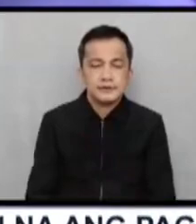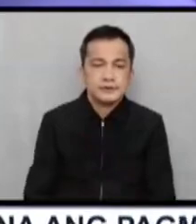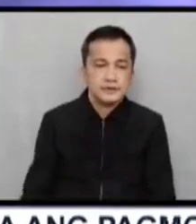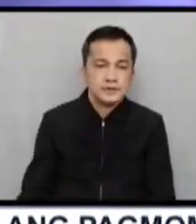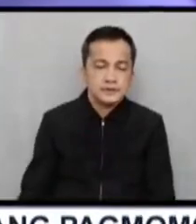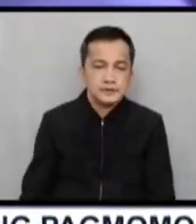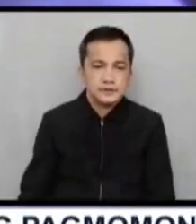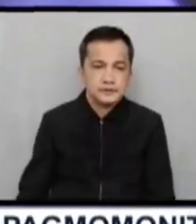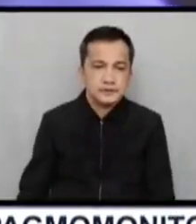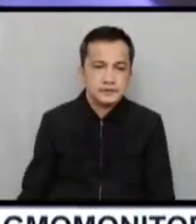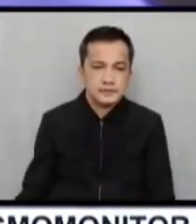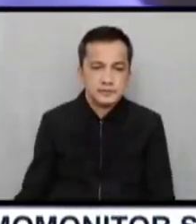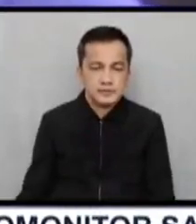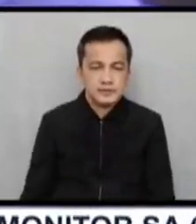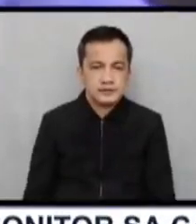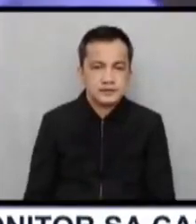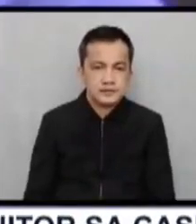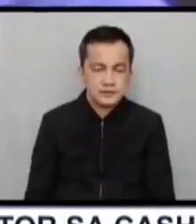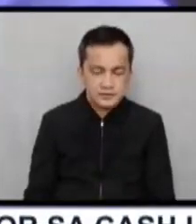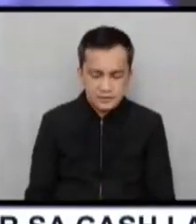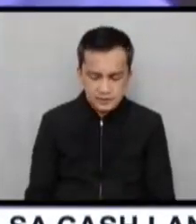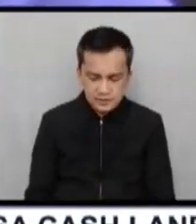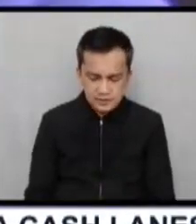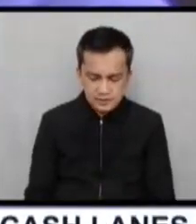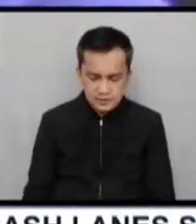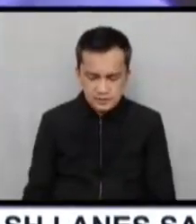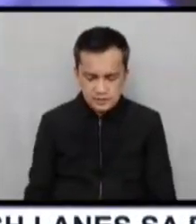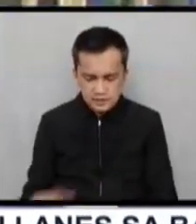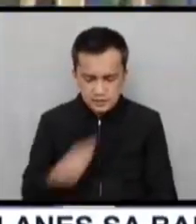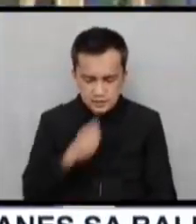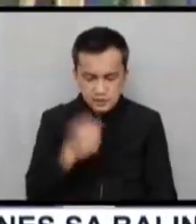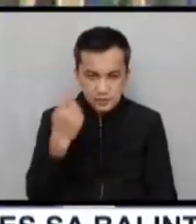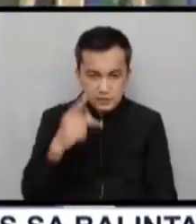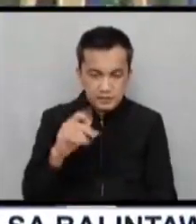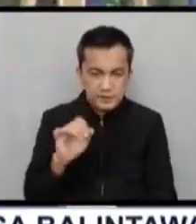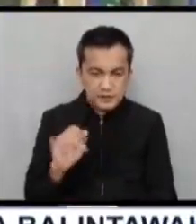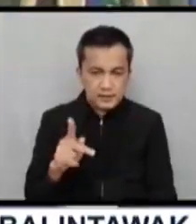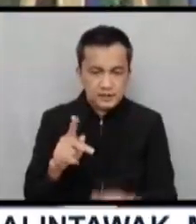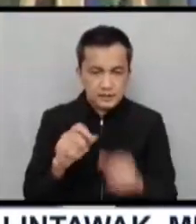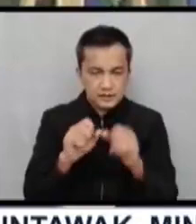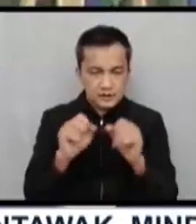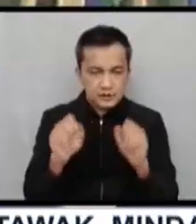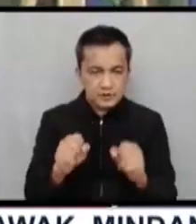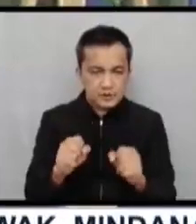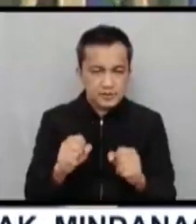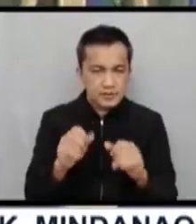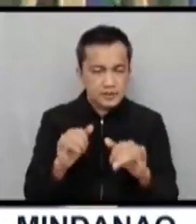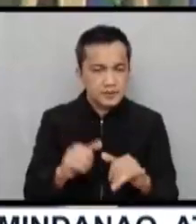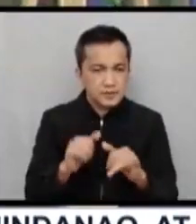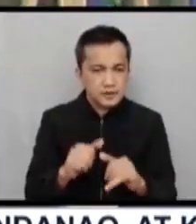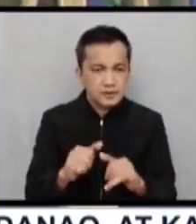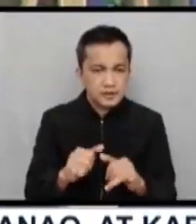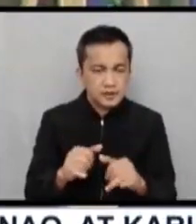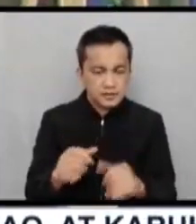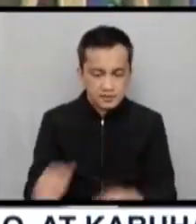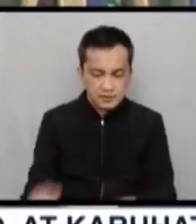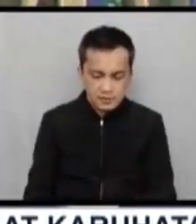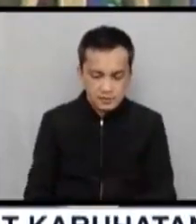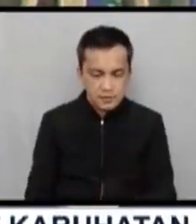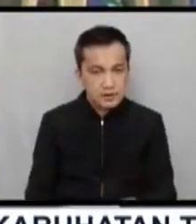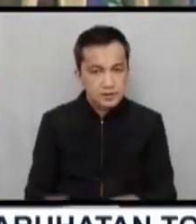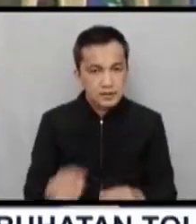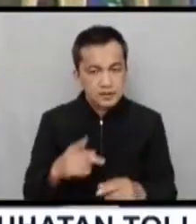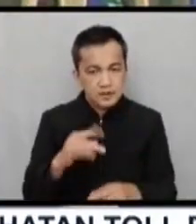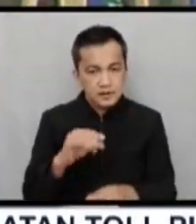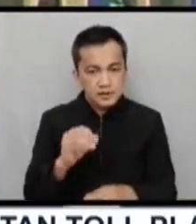season lang kami nag-maintain. Araw-araw po dapat ang maintenance. Yung maintenance po naman natin, kada darating yung mga bus